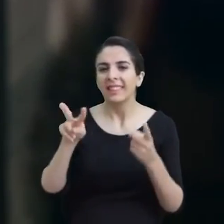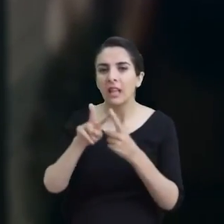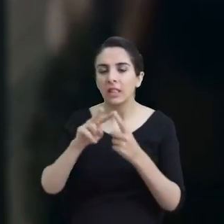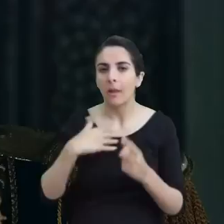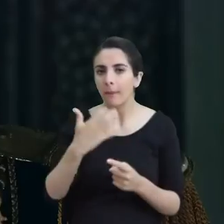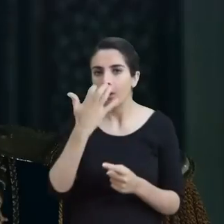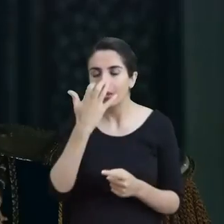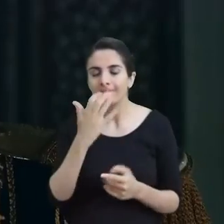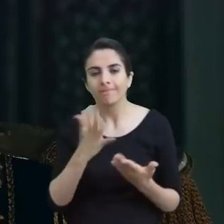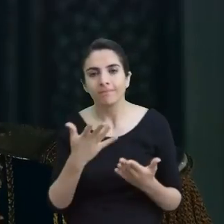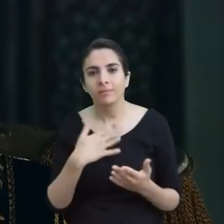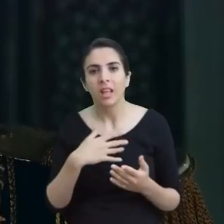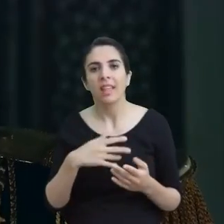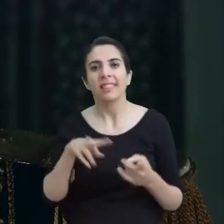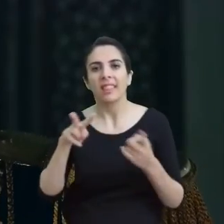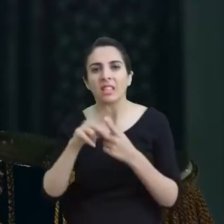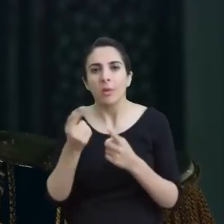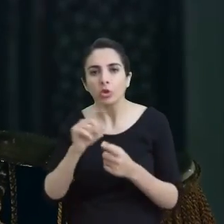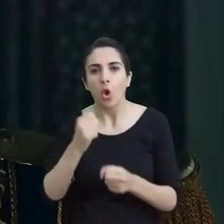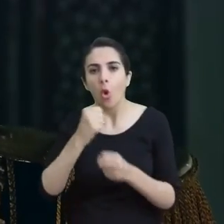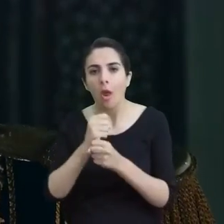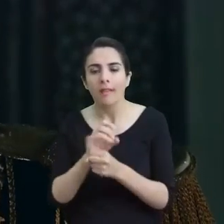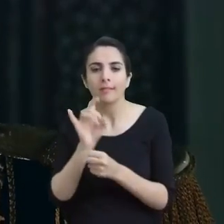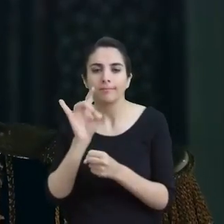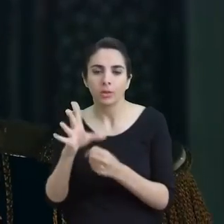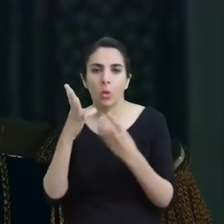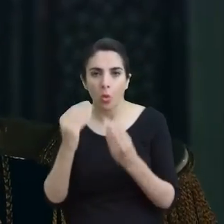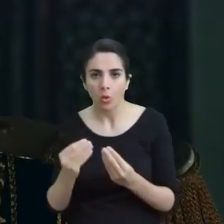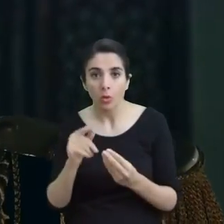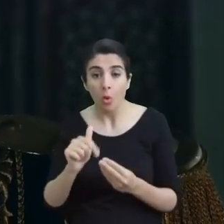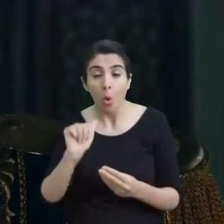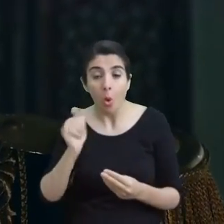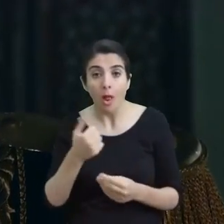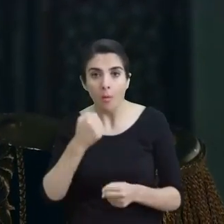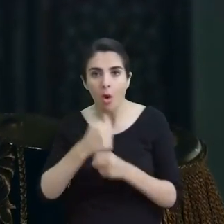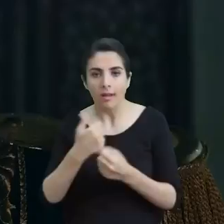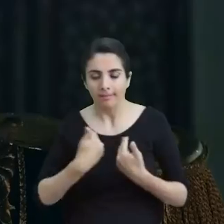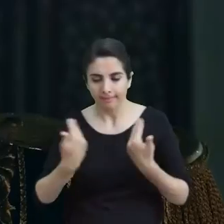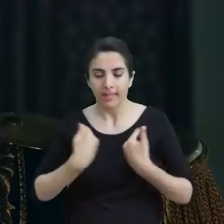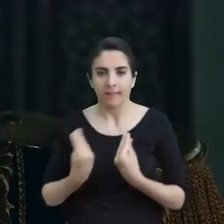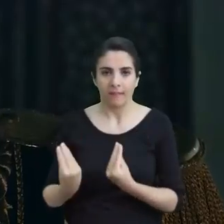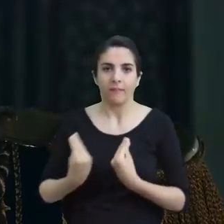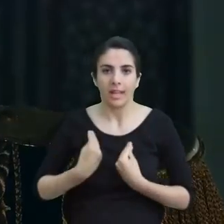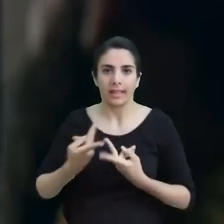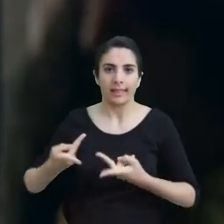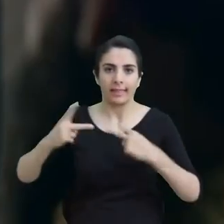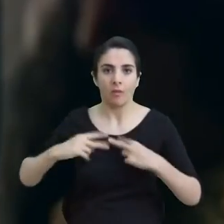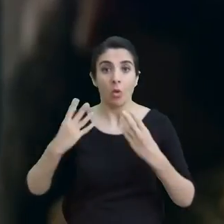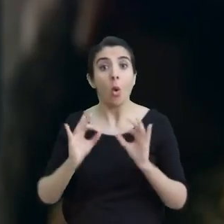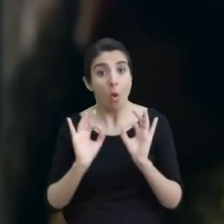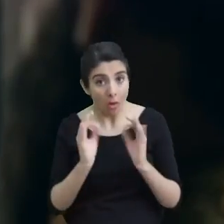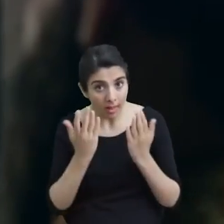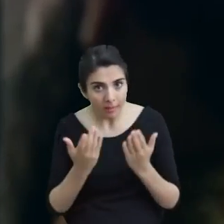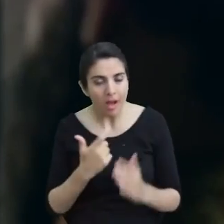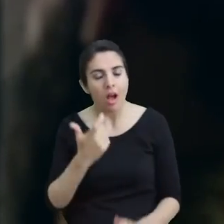Nazırımızı beklemekteyim. Maalesef Dahiliye Nazırımız az evvel görevinden azledildi. Bu mühim vazife artık benim omuzlarımdadır.